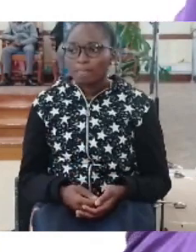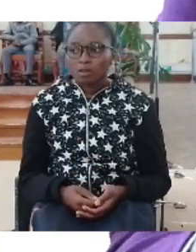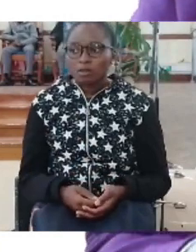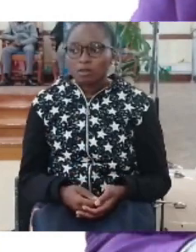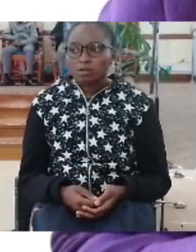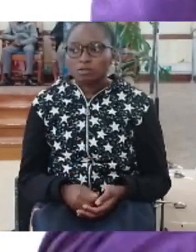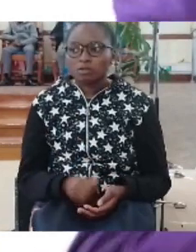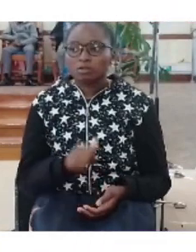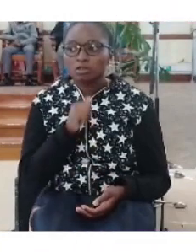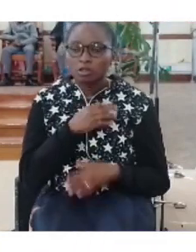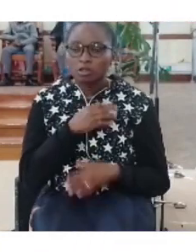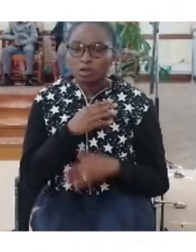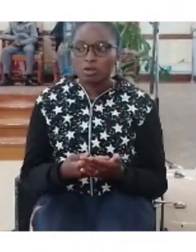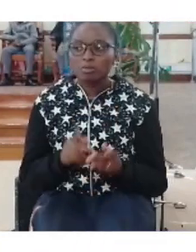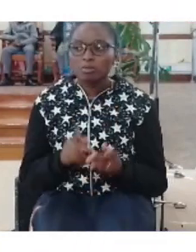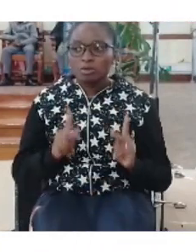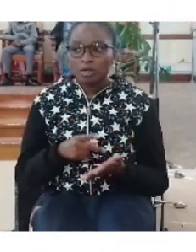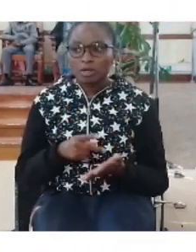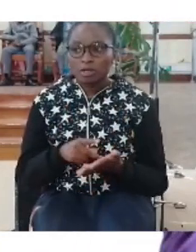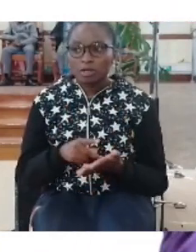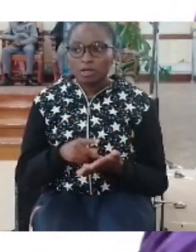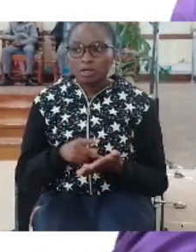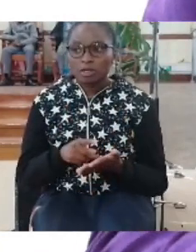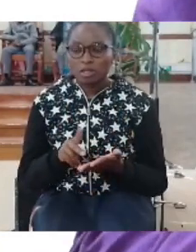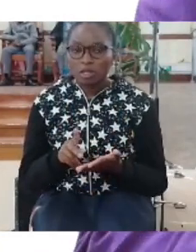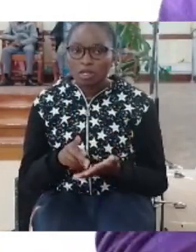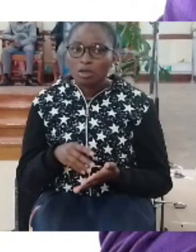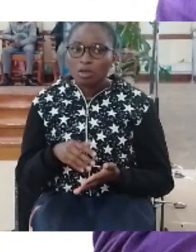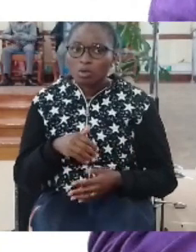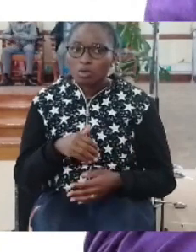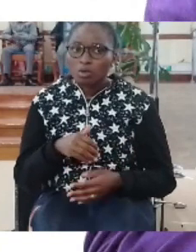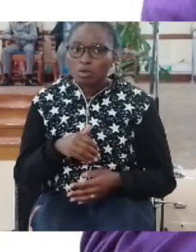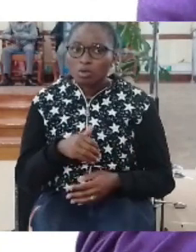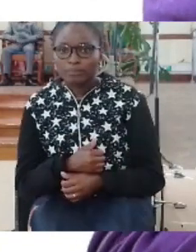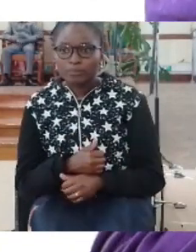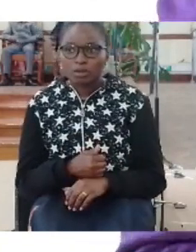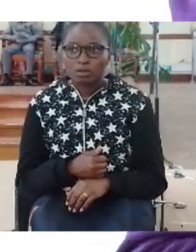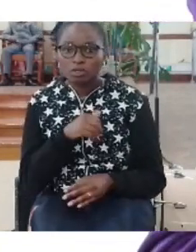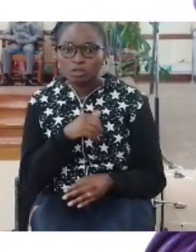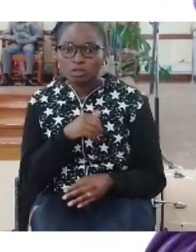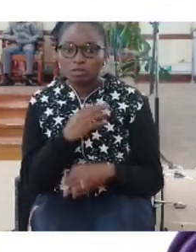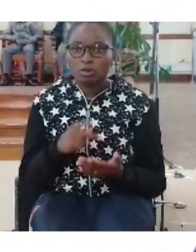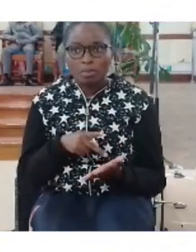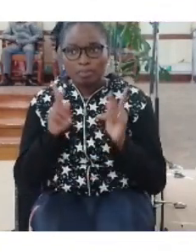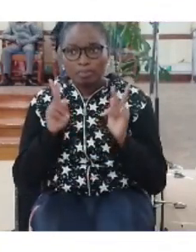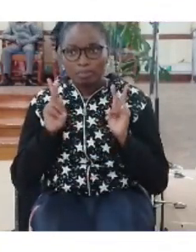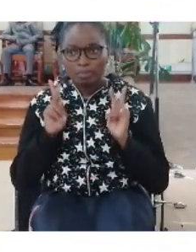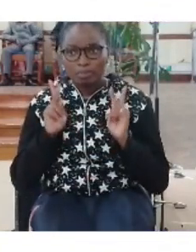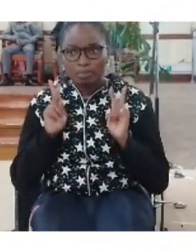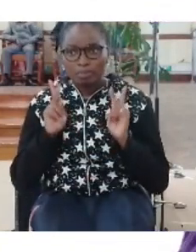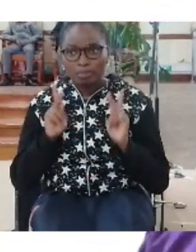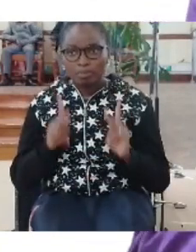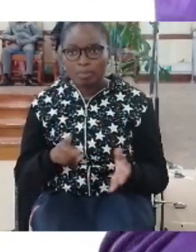oge kawega makorehe na wega. Tia doze mareha kawega na wega. Adwa ige nerea medhaga